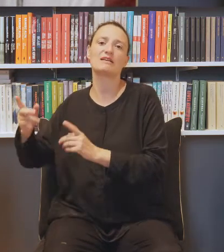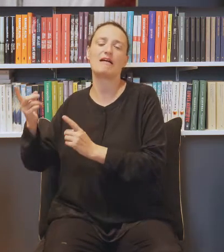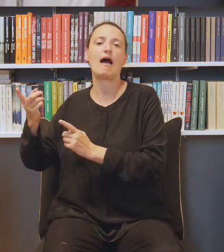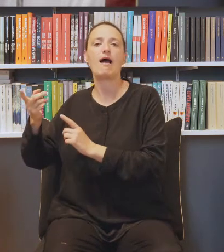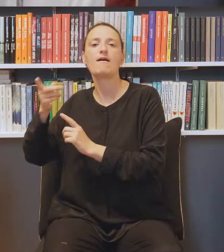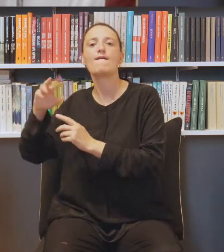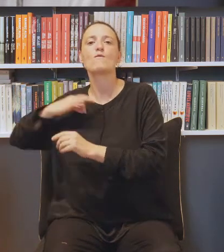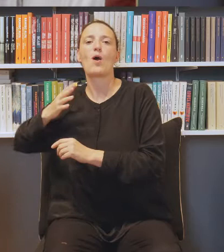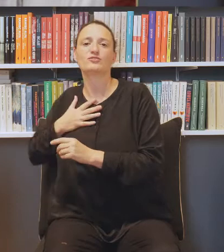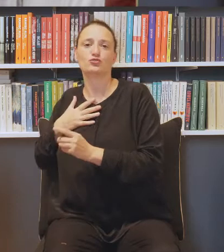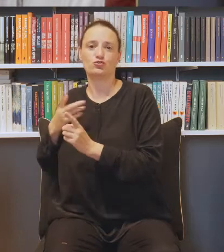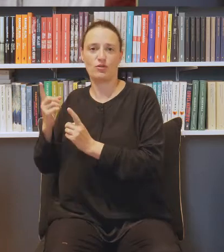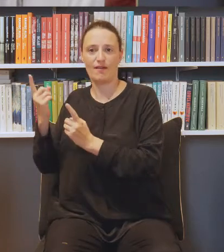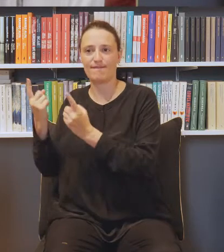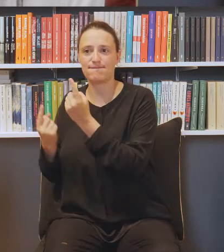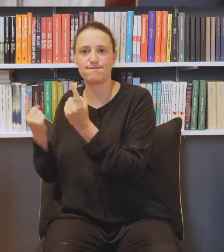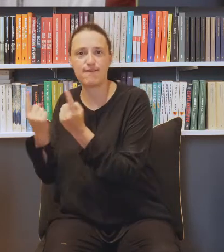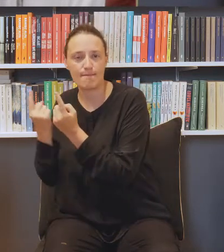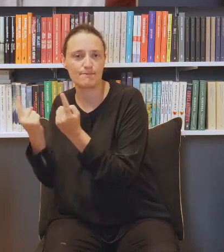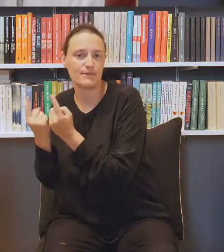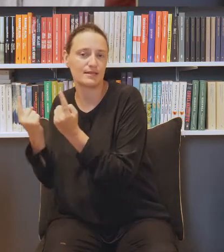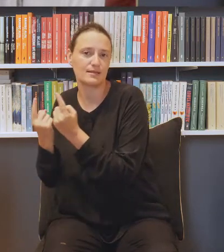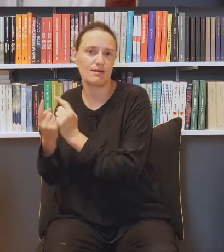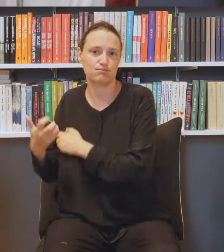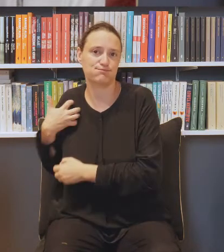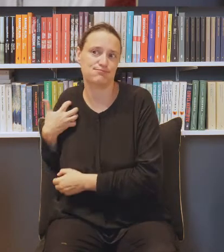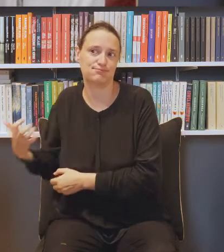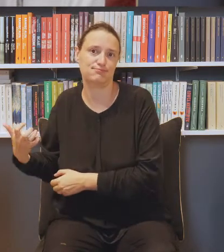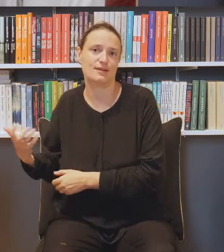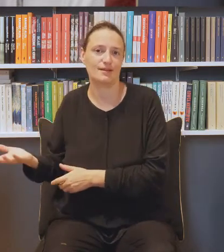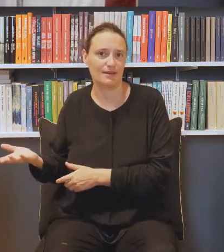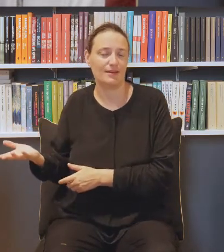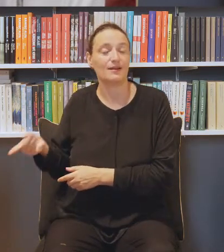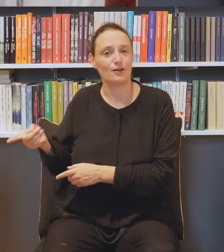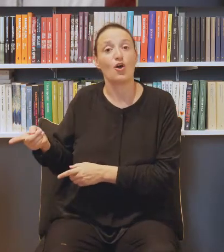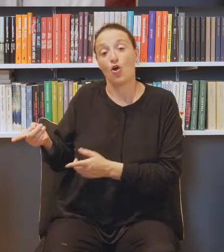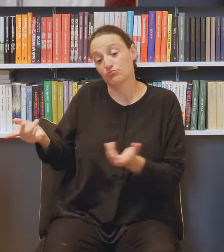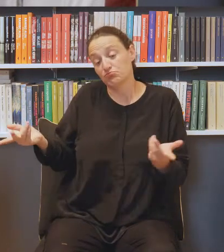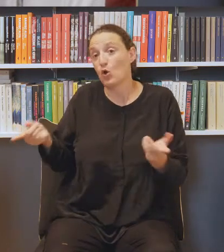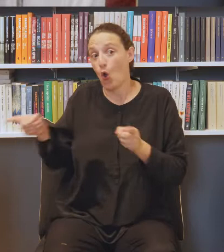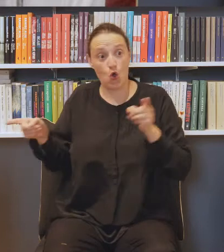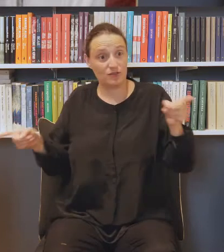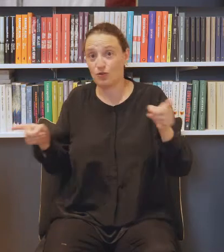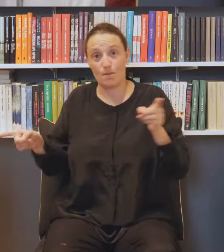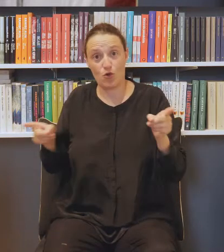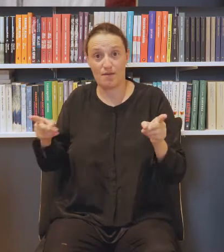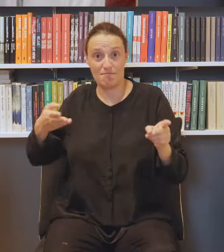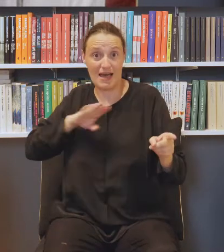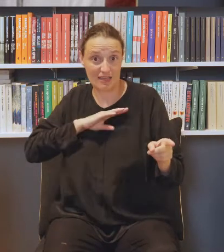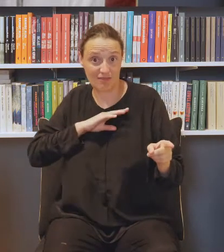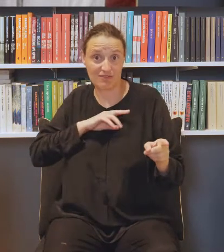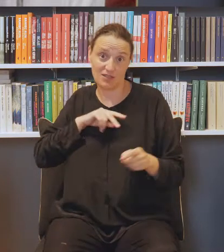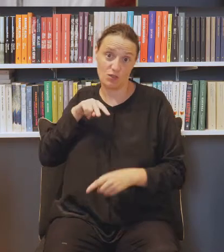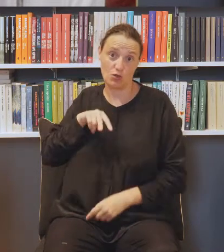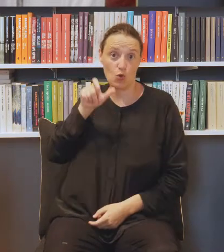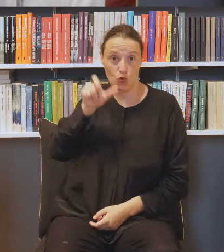więc Ula nie wiem właściwie, czy Ula bardziej chce z nimi być, ponieważ są martwi, ponieważ im współczuje, a może przez